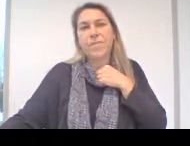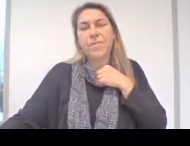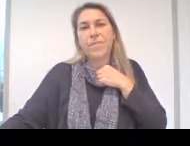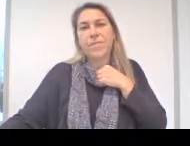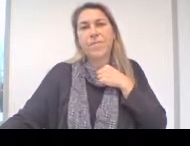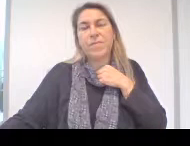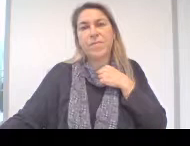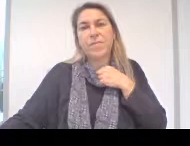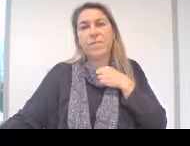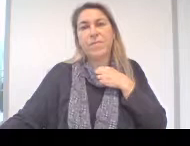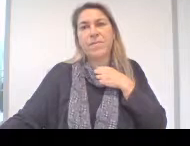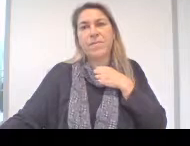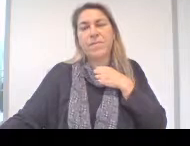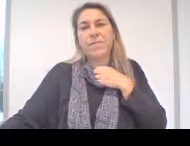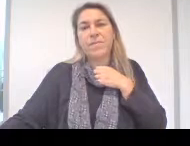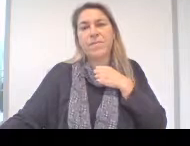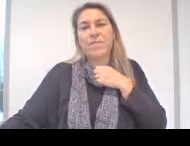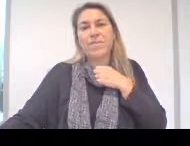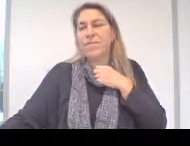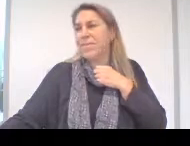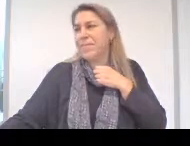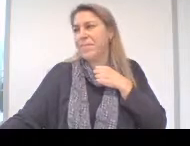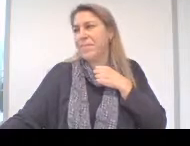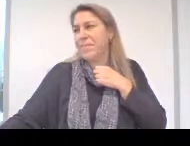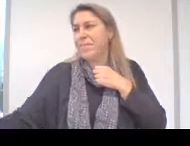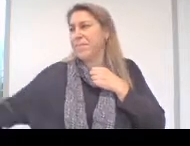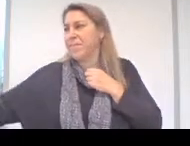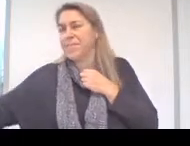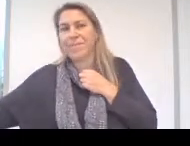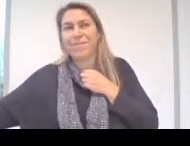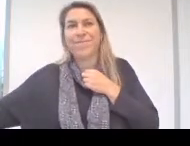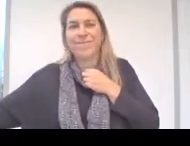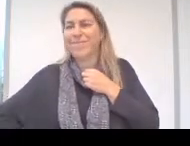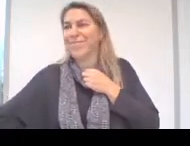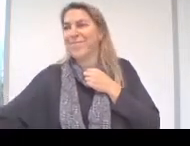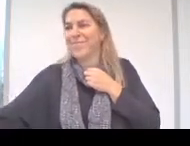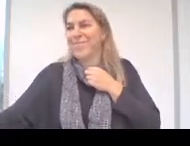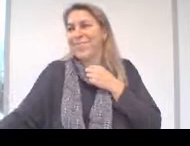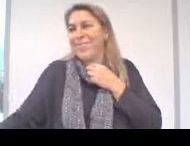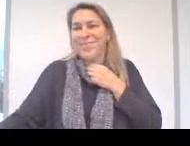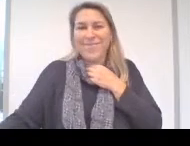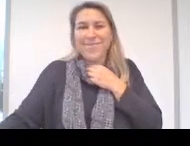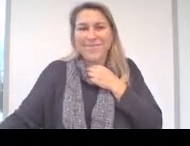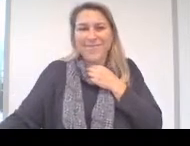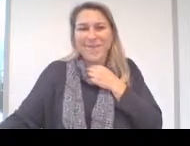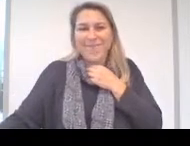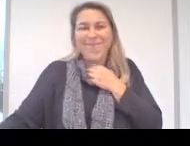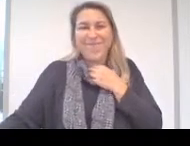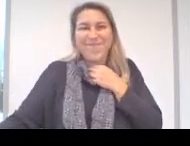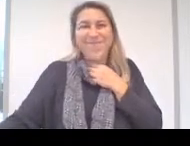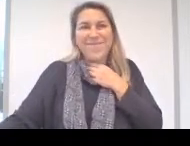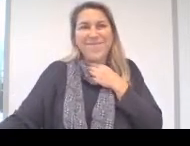cette attente-là. Mais voilà, enfin, le cadre légal permet quand même de conserver